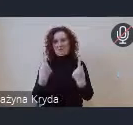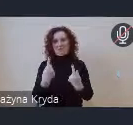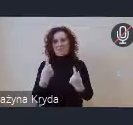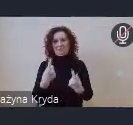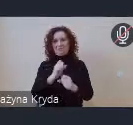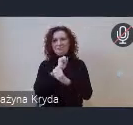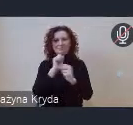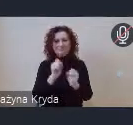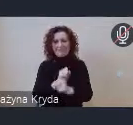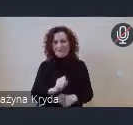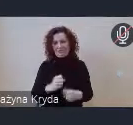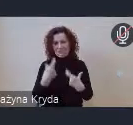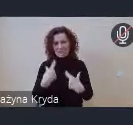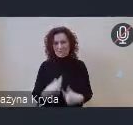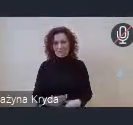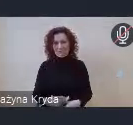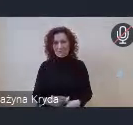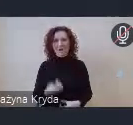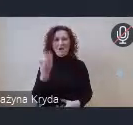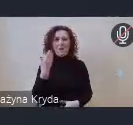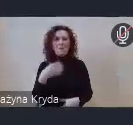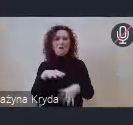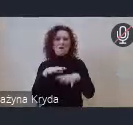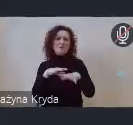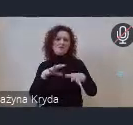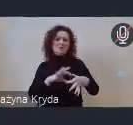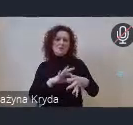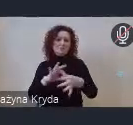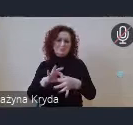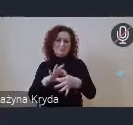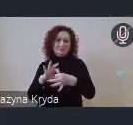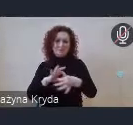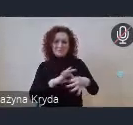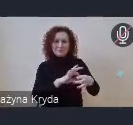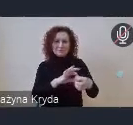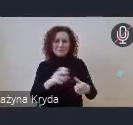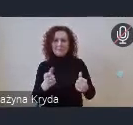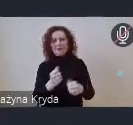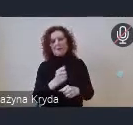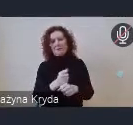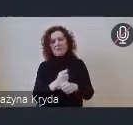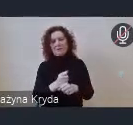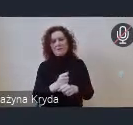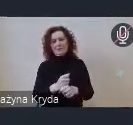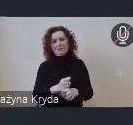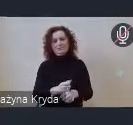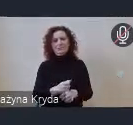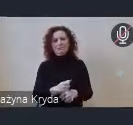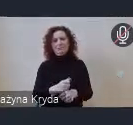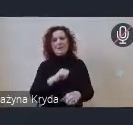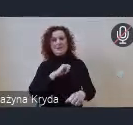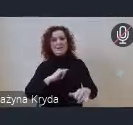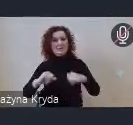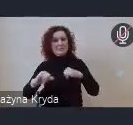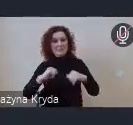naprawdę bardzo dużo mam współpracy takiej z z jednostkami samorządu terytorialnego No i tak